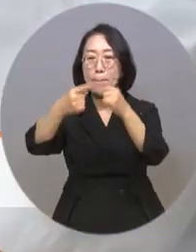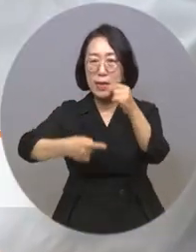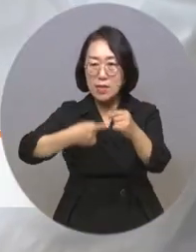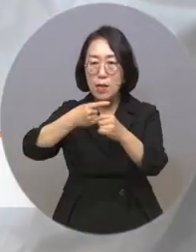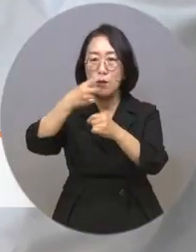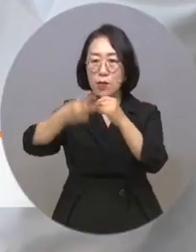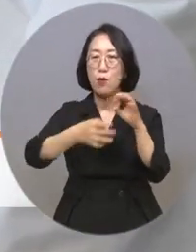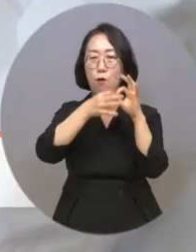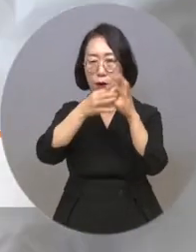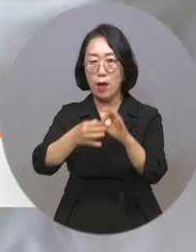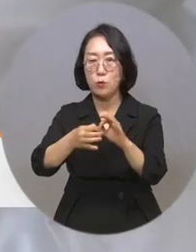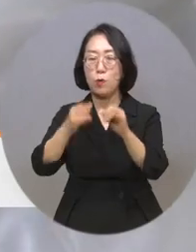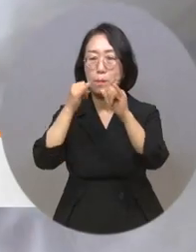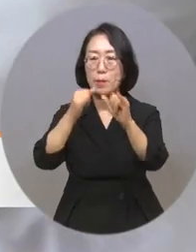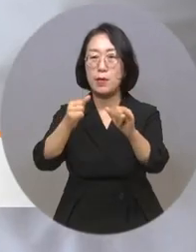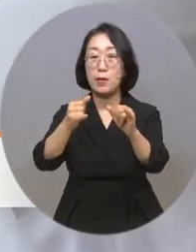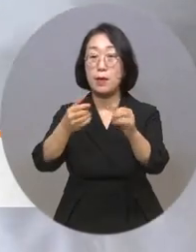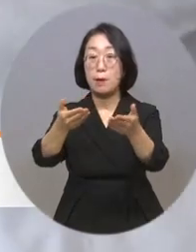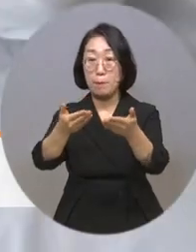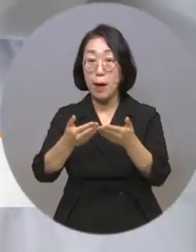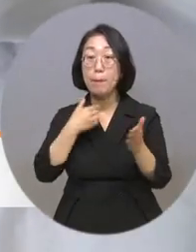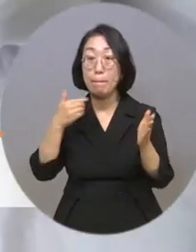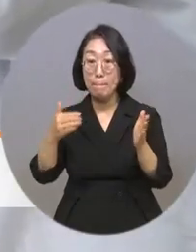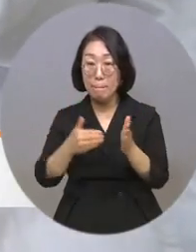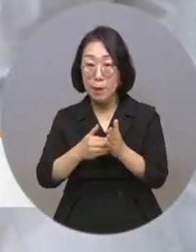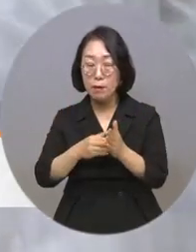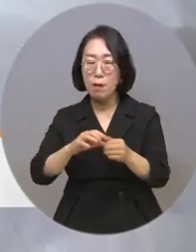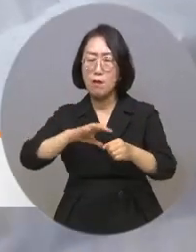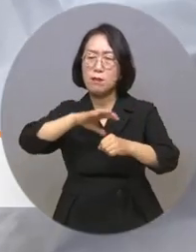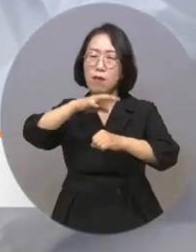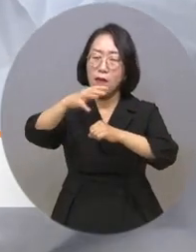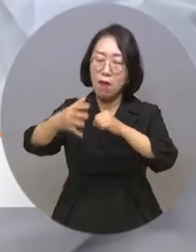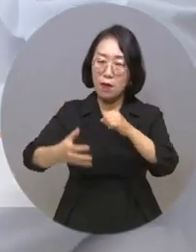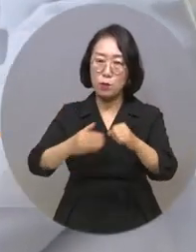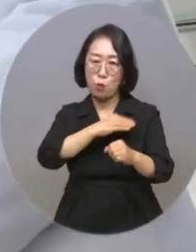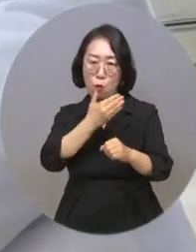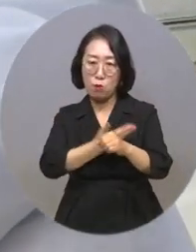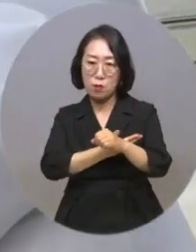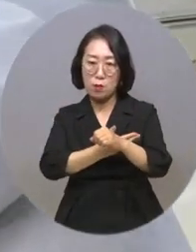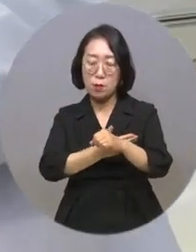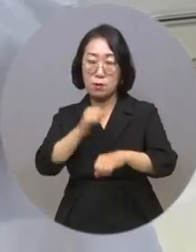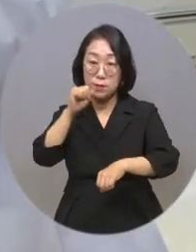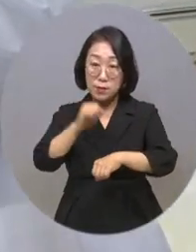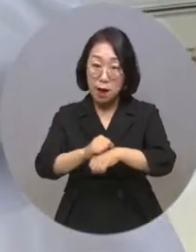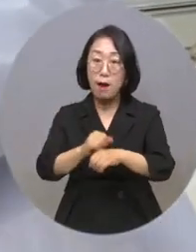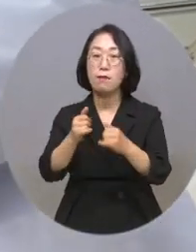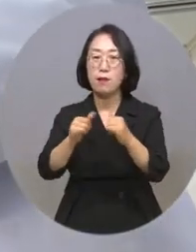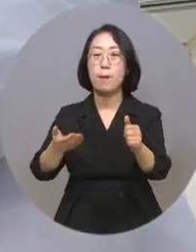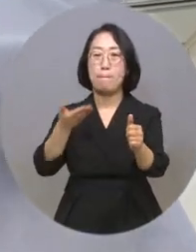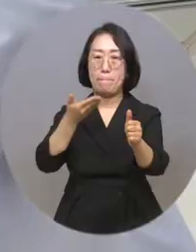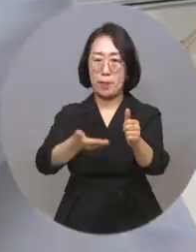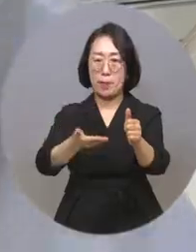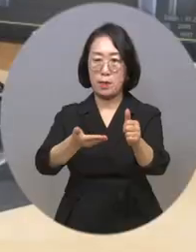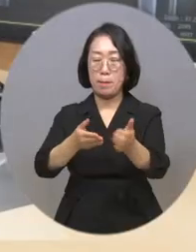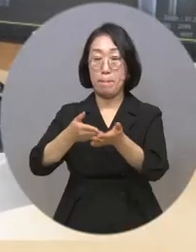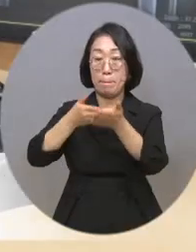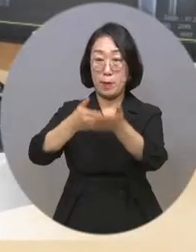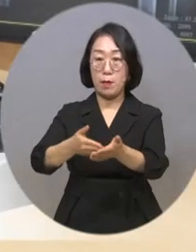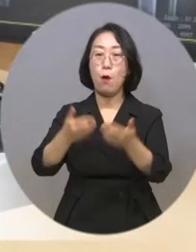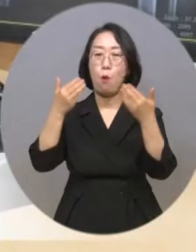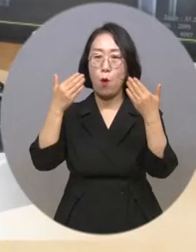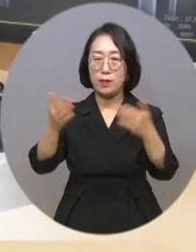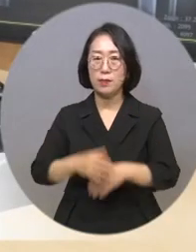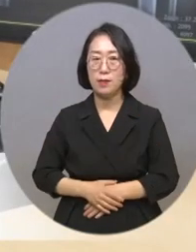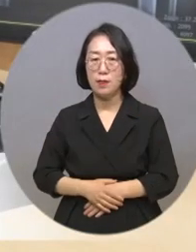동시에 수상한 인공관절 의료계의 세계적 권위자로서 그의 조언은 단호합니다.